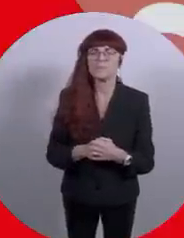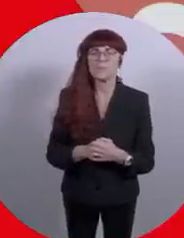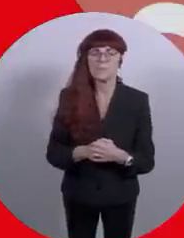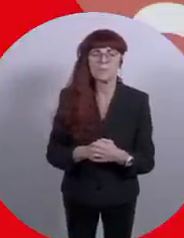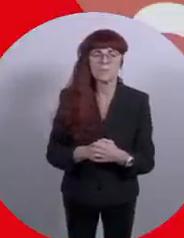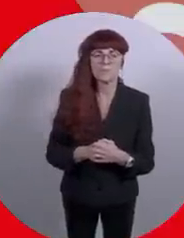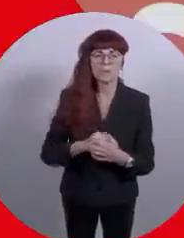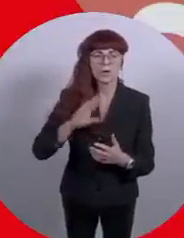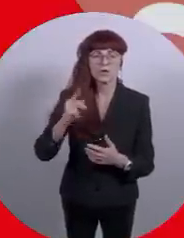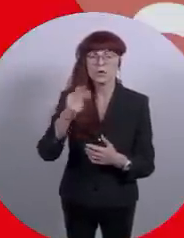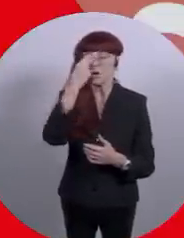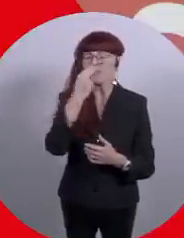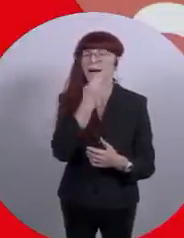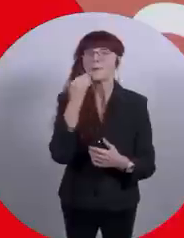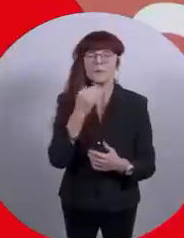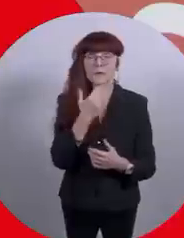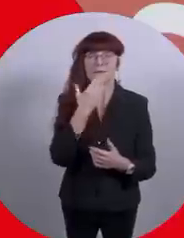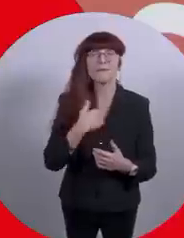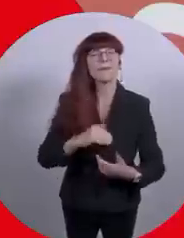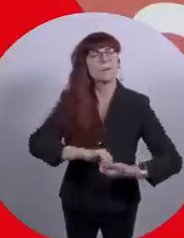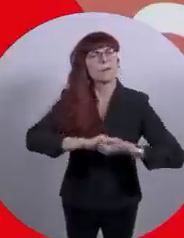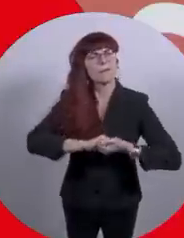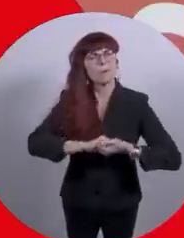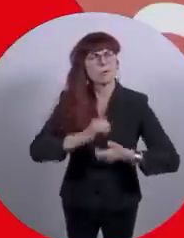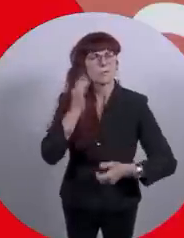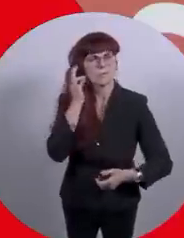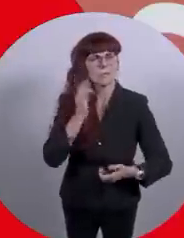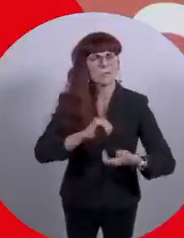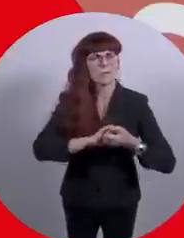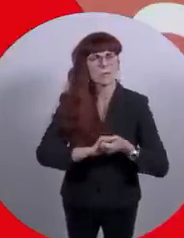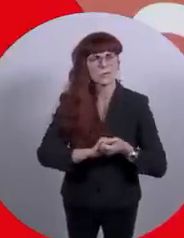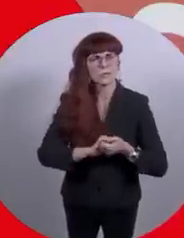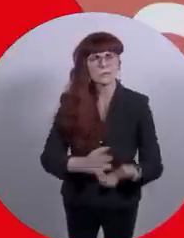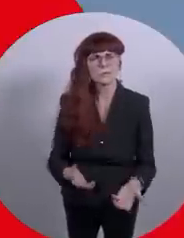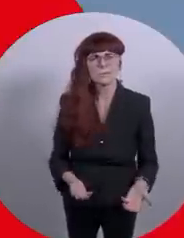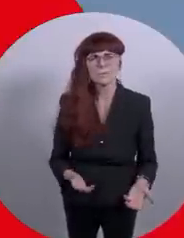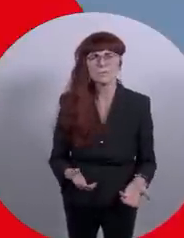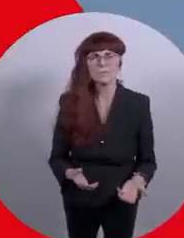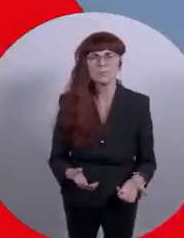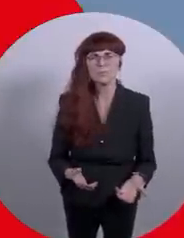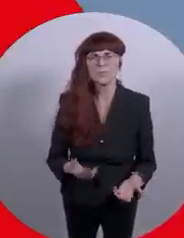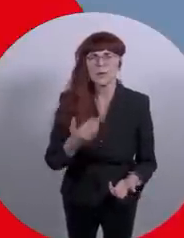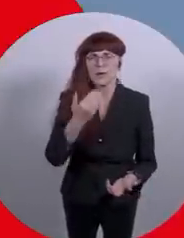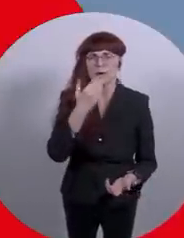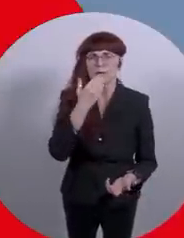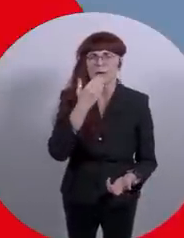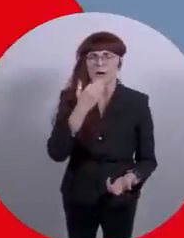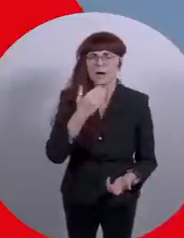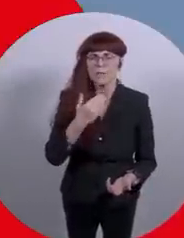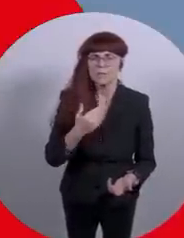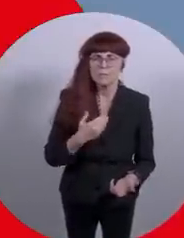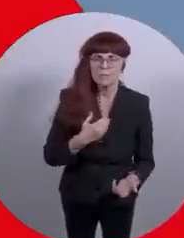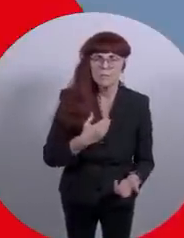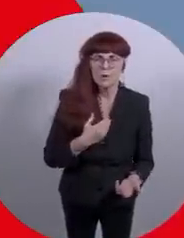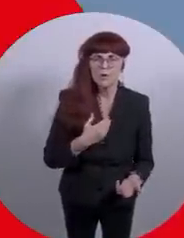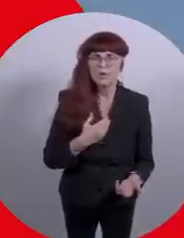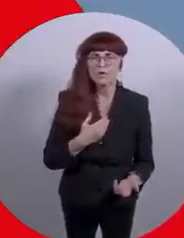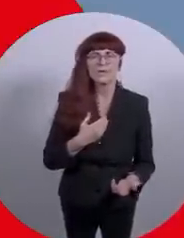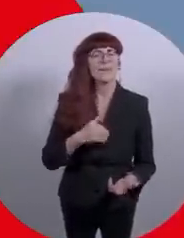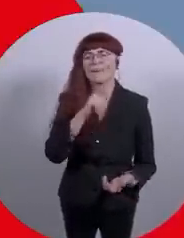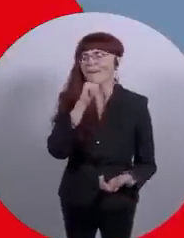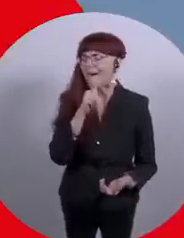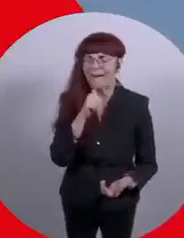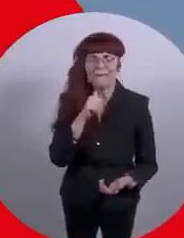schönen Nachmittag liebe Genossinnen und Genossen möchte weder eine Wahlempfehlung